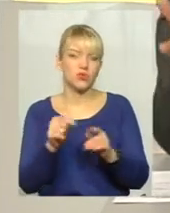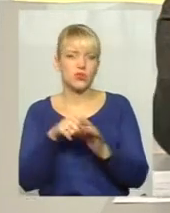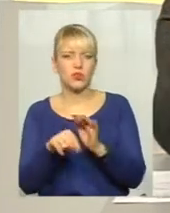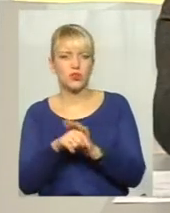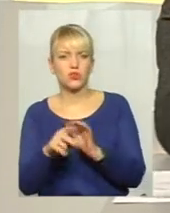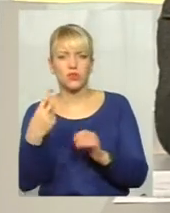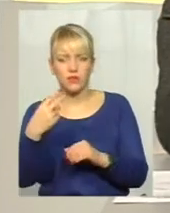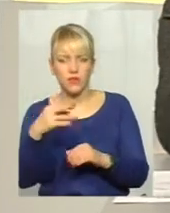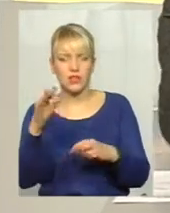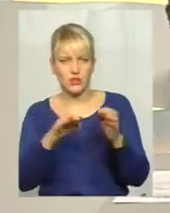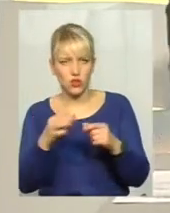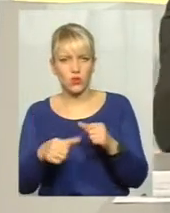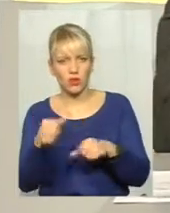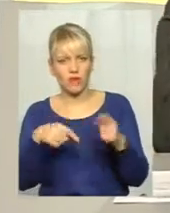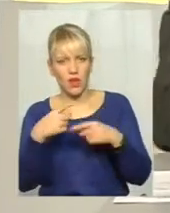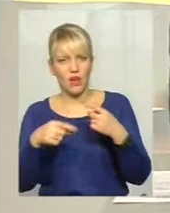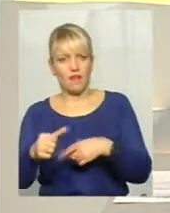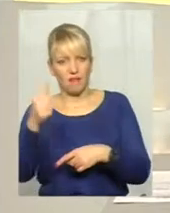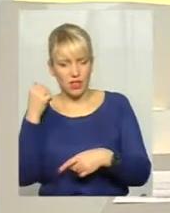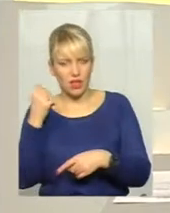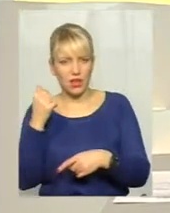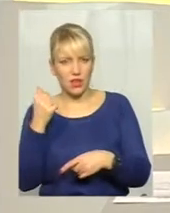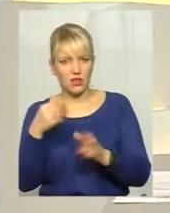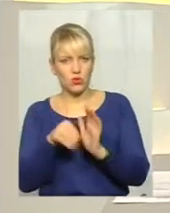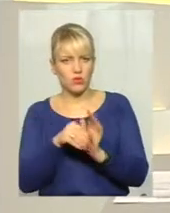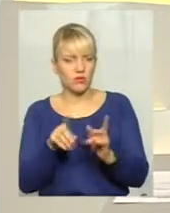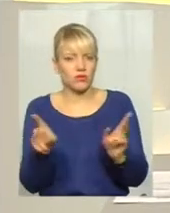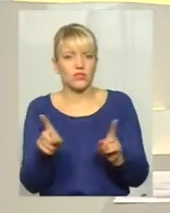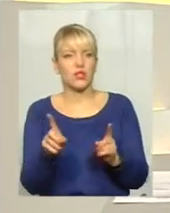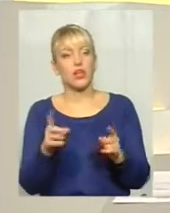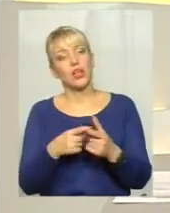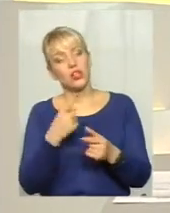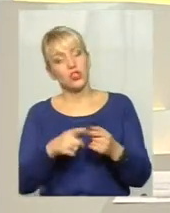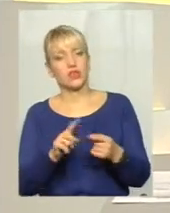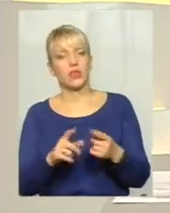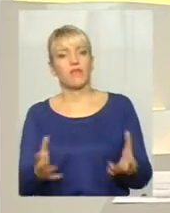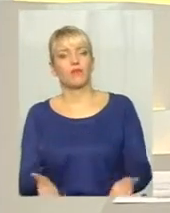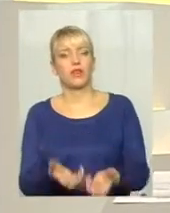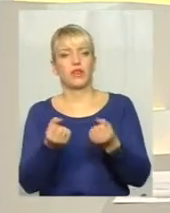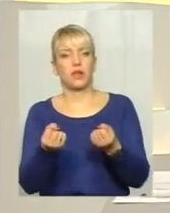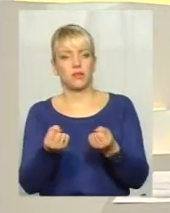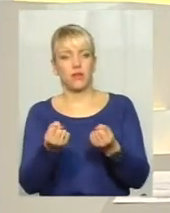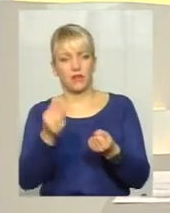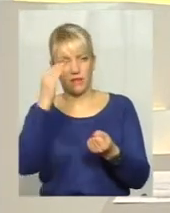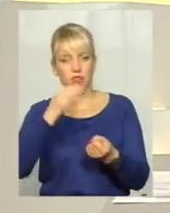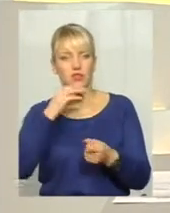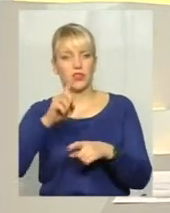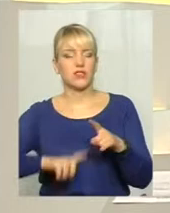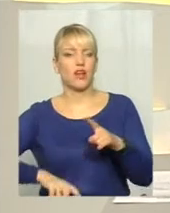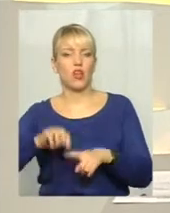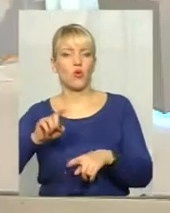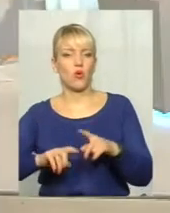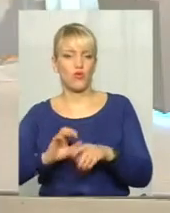як? Ну, як це сприймати? От я? Чи все ж таки, от, Наль, твоя думка, чи все ж таки це підтримка вітчизняного виробника? І корупційної складової